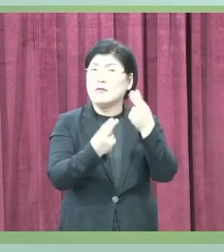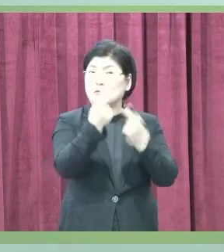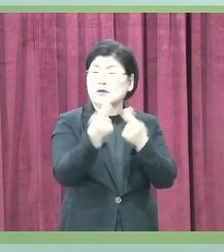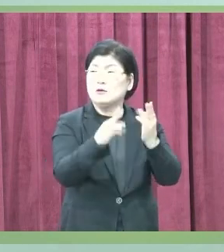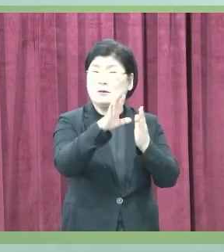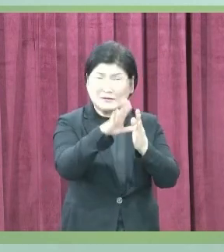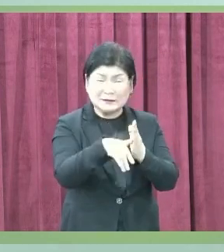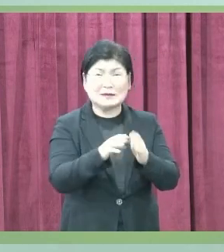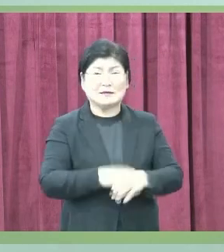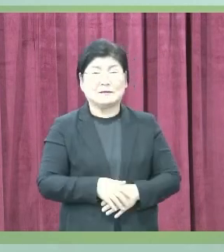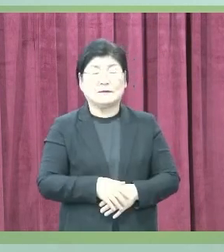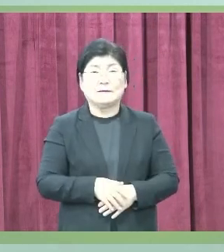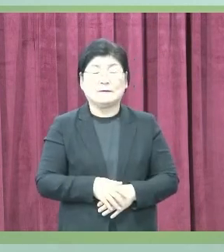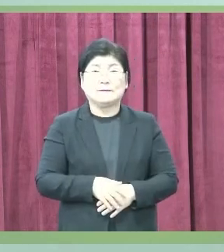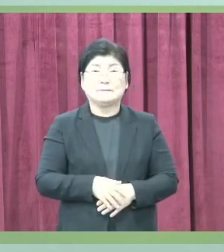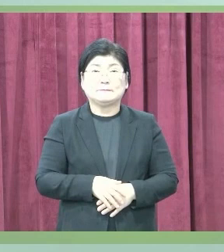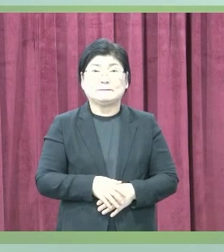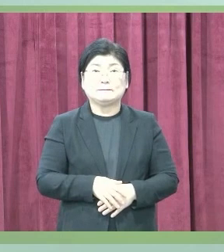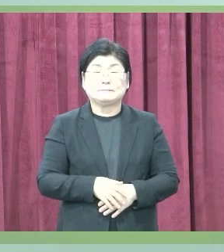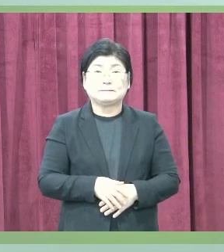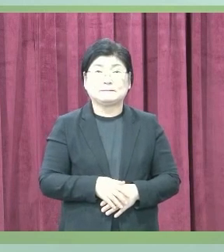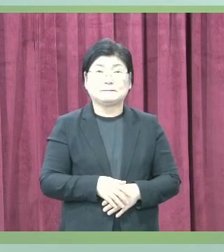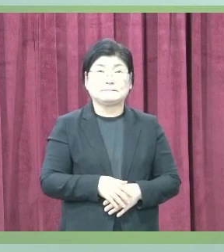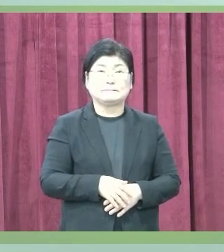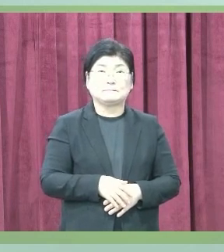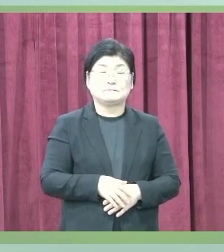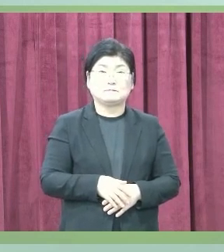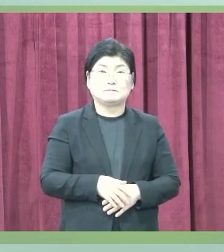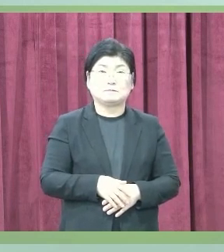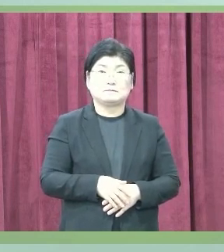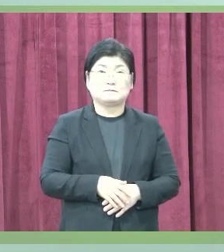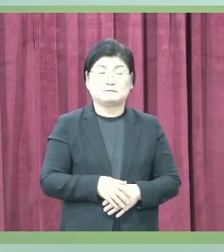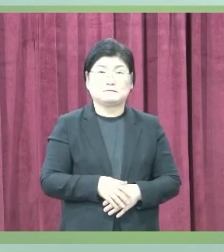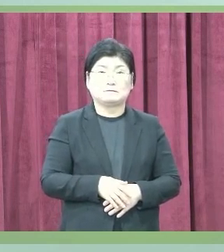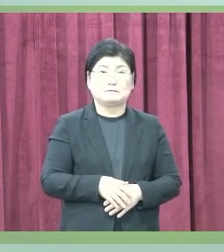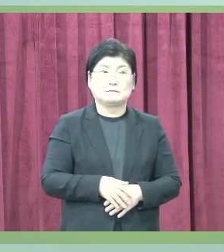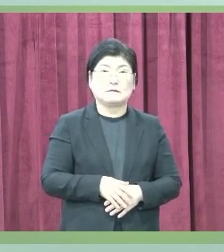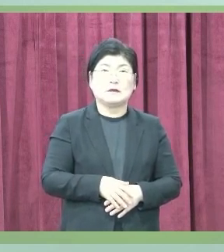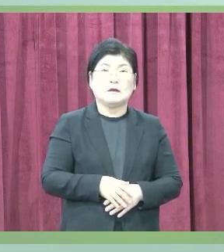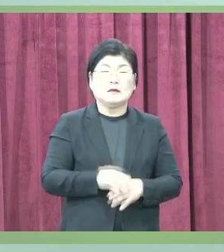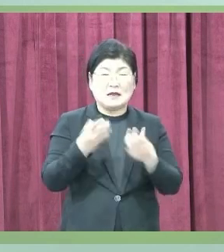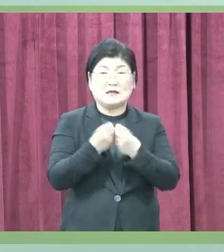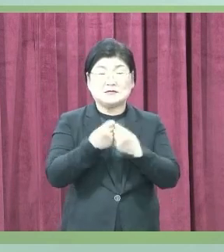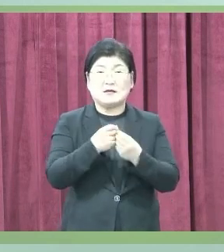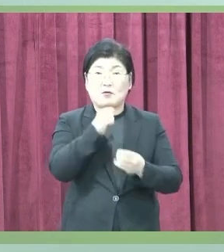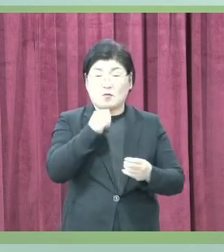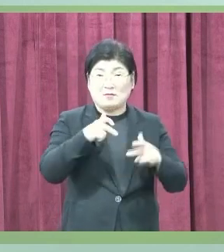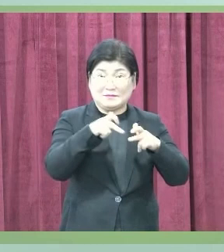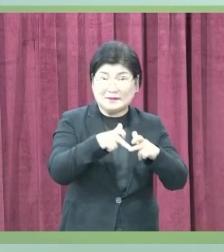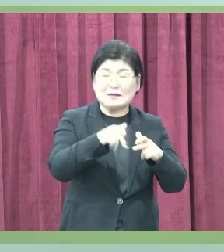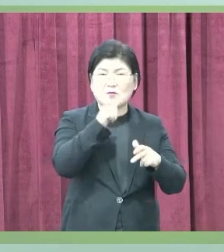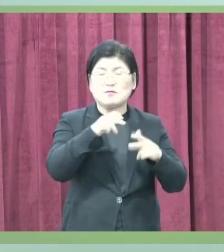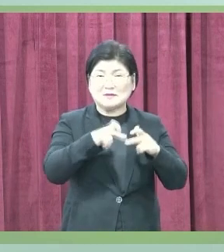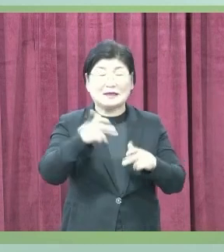때는 뭐 예를 들어서 그 무슨 뭐 어떤 우리가 무슨 장애, 신장 장애다, 심장 장애다,